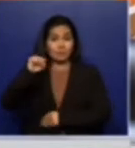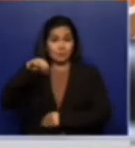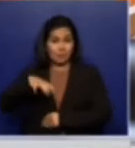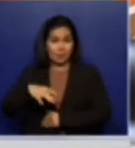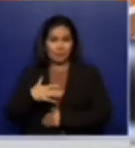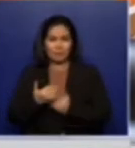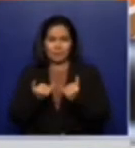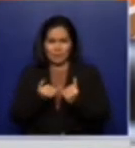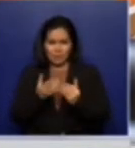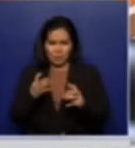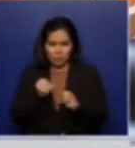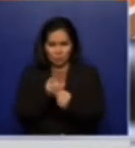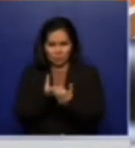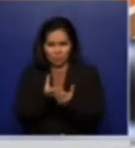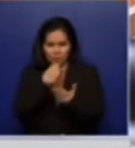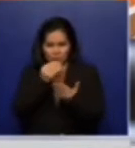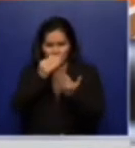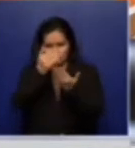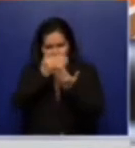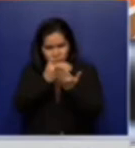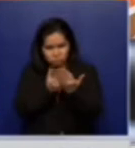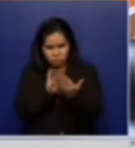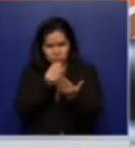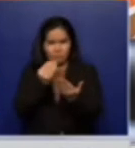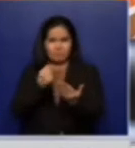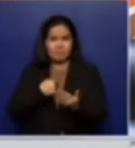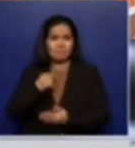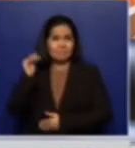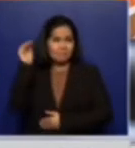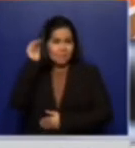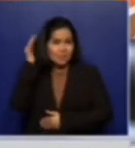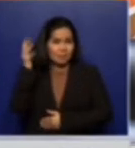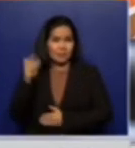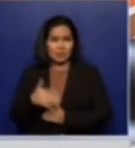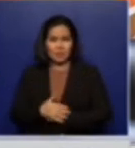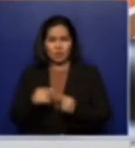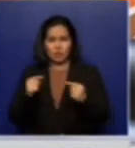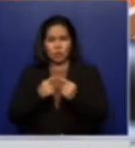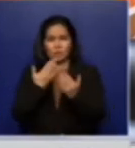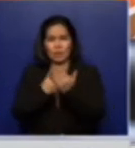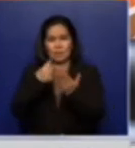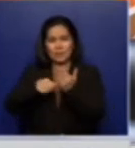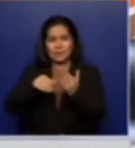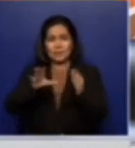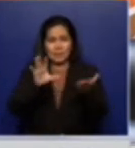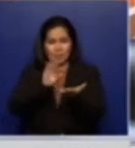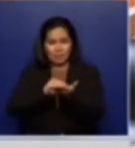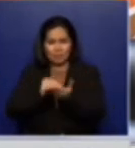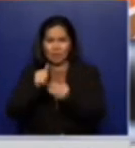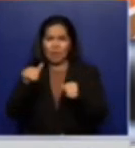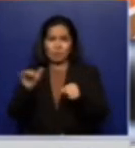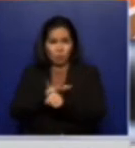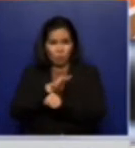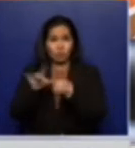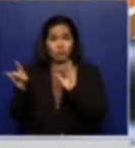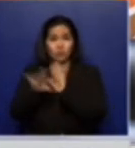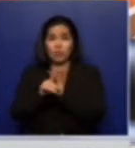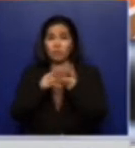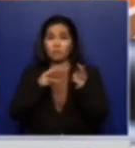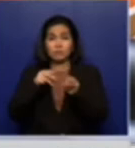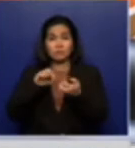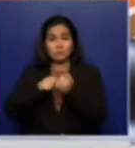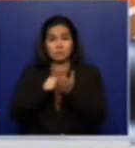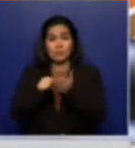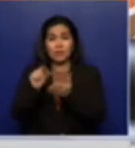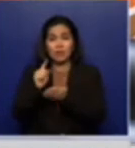ม่เชื่อว่าหลักการที่เขียนแบบนี้น่ะมันจะได้ไม่ครบแล้วสุดท้ายเราก็กู้เรื่องอื่นๆเ